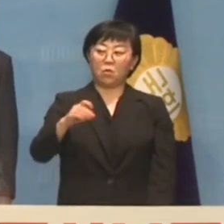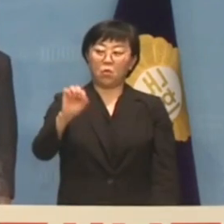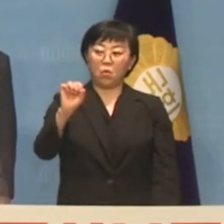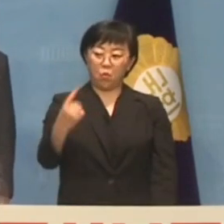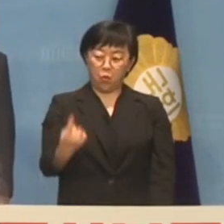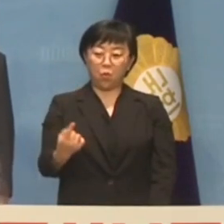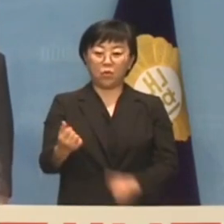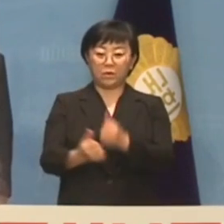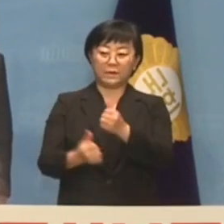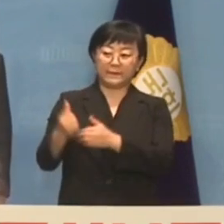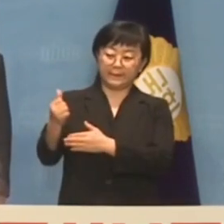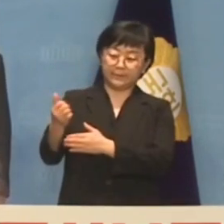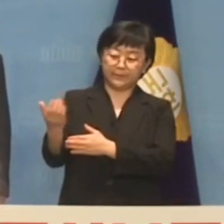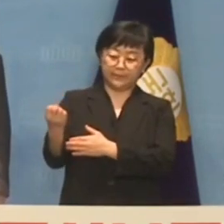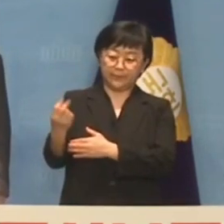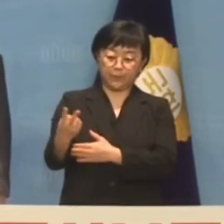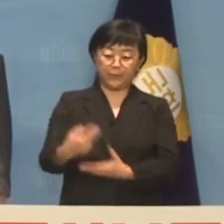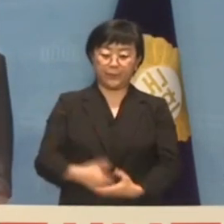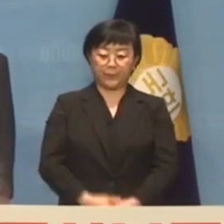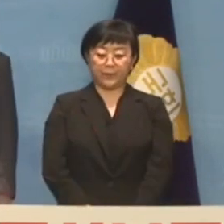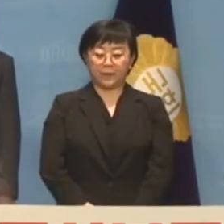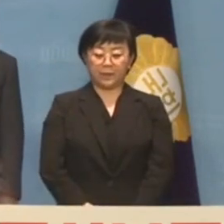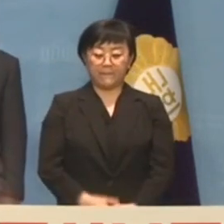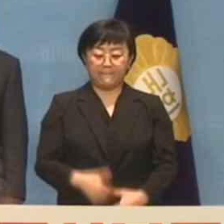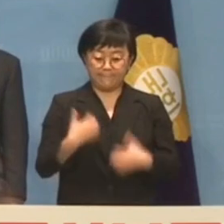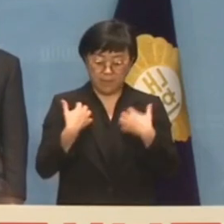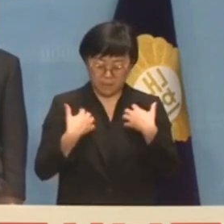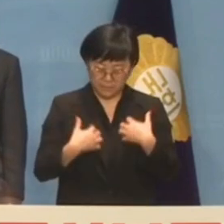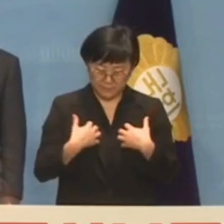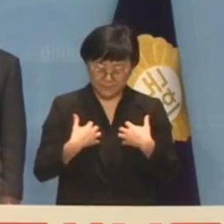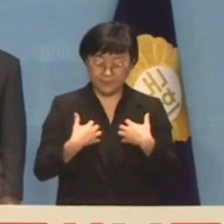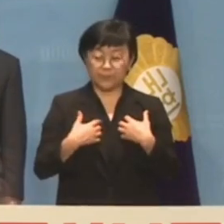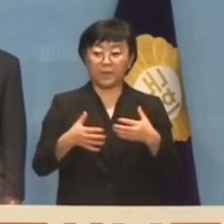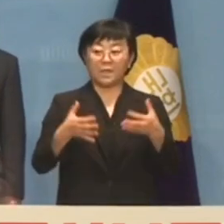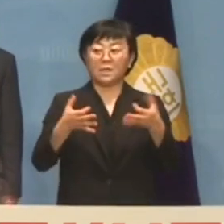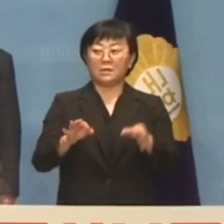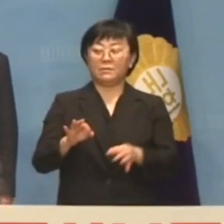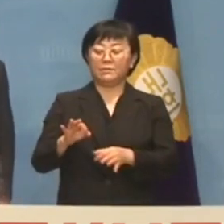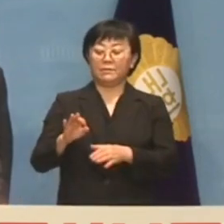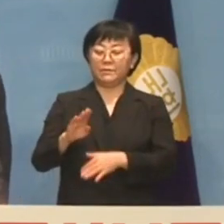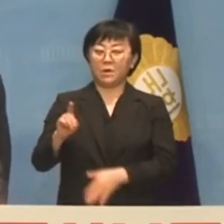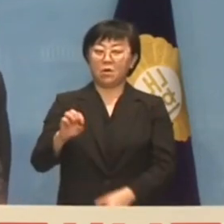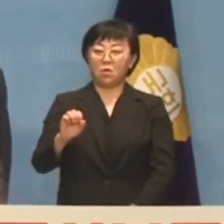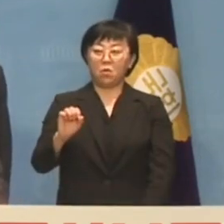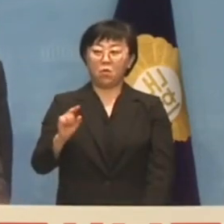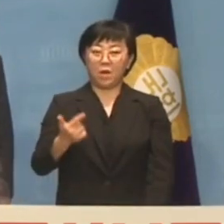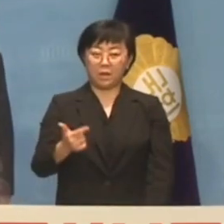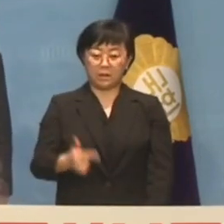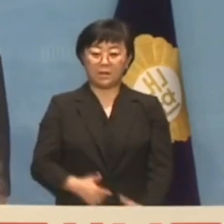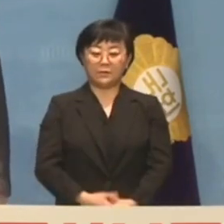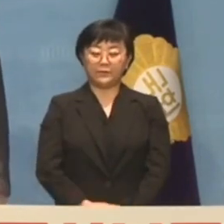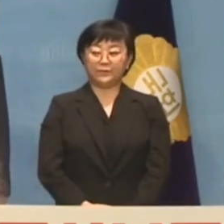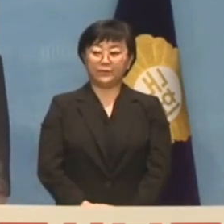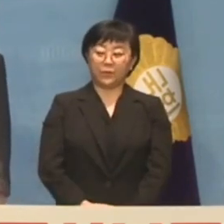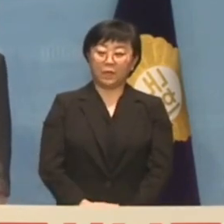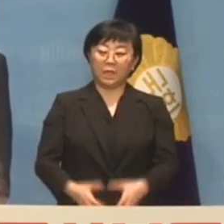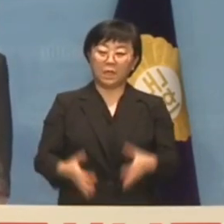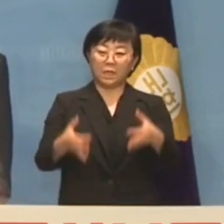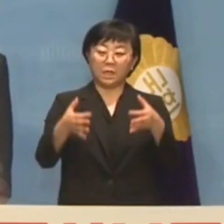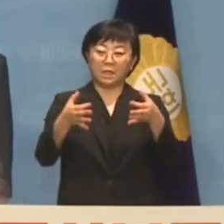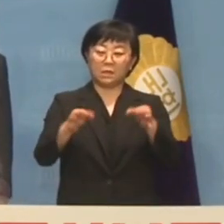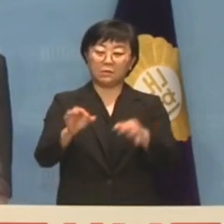탄소중립위원회 위원장님 오셨습니다. 김경만 의원님 오셨습니다. 김회재